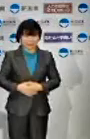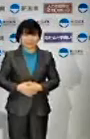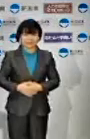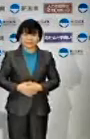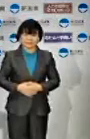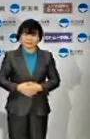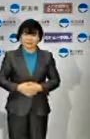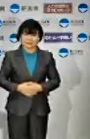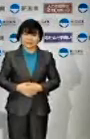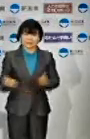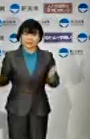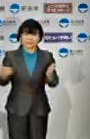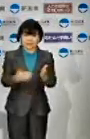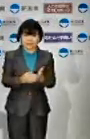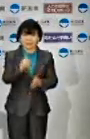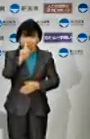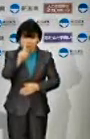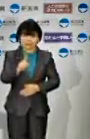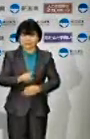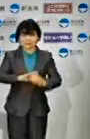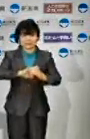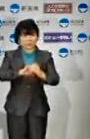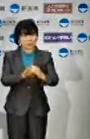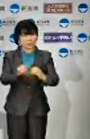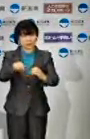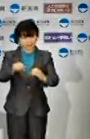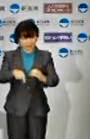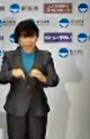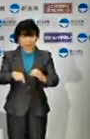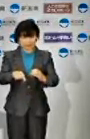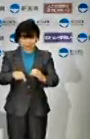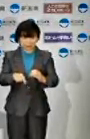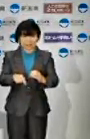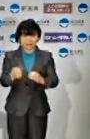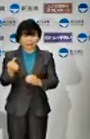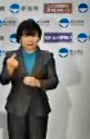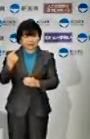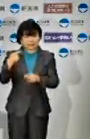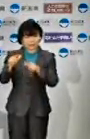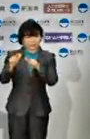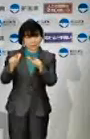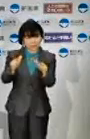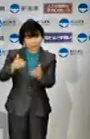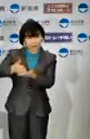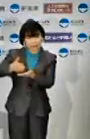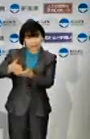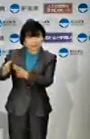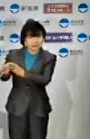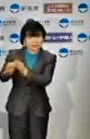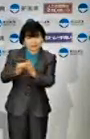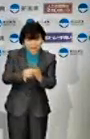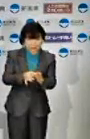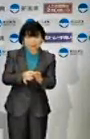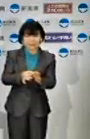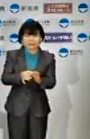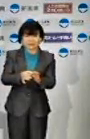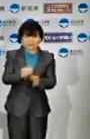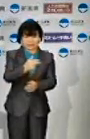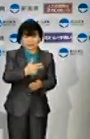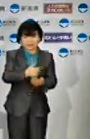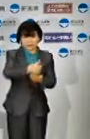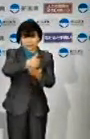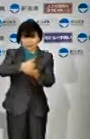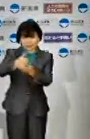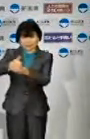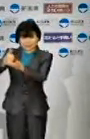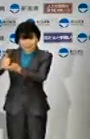。 新型コロナの関係で昨日のぶら下がり取材の延長のお話になるんですけれども、首長さんから飲食